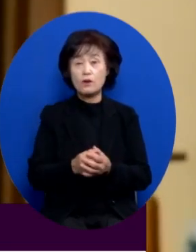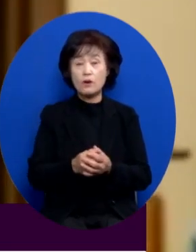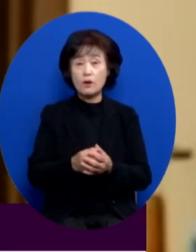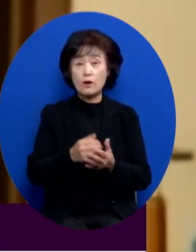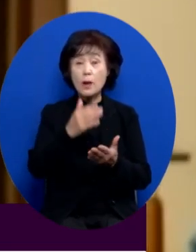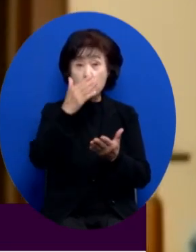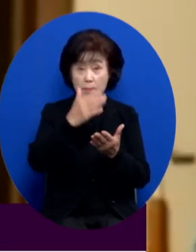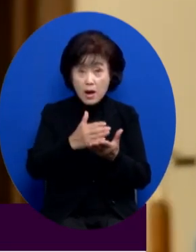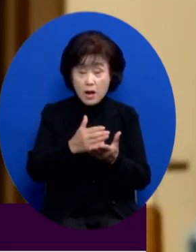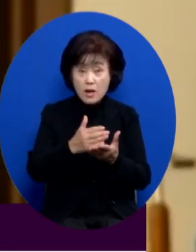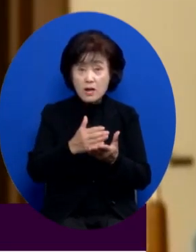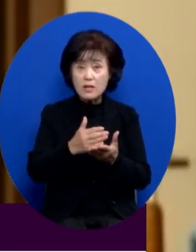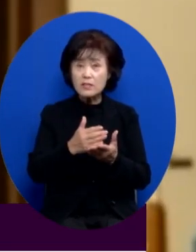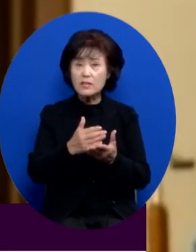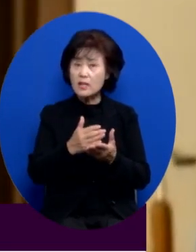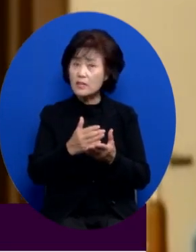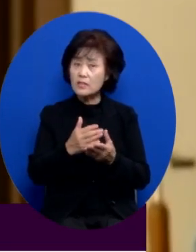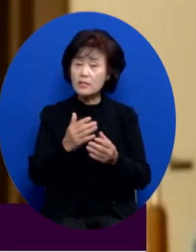국경이 차단돼서